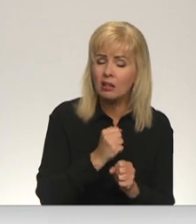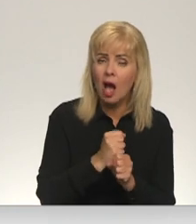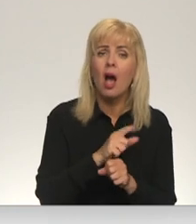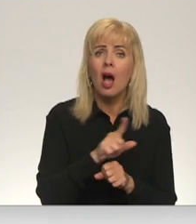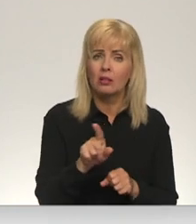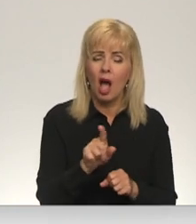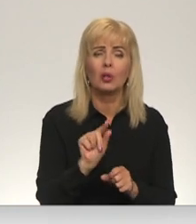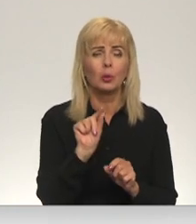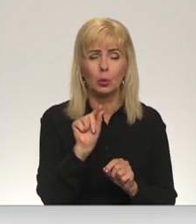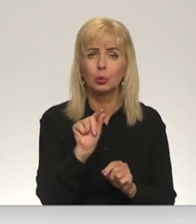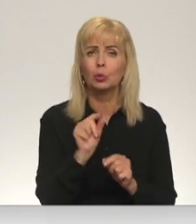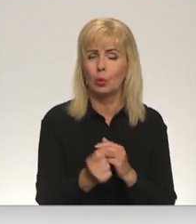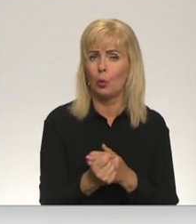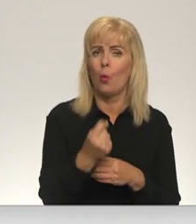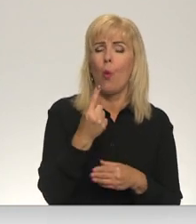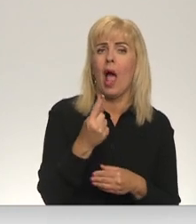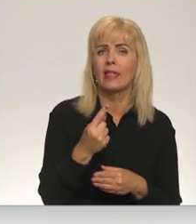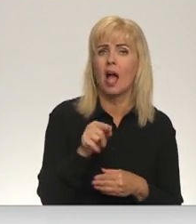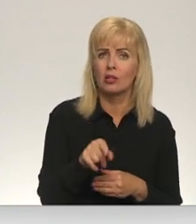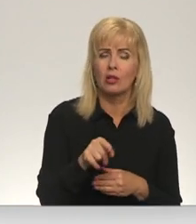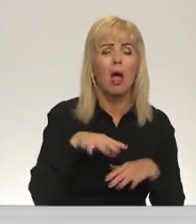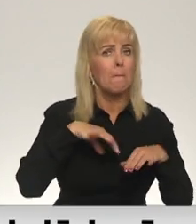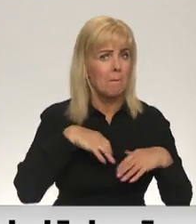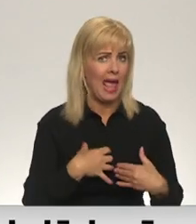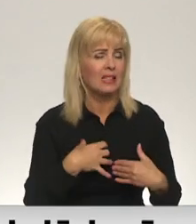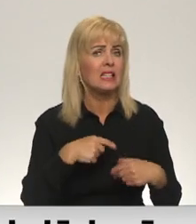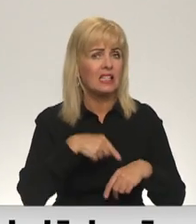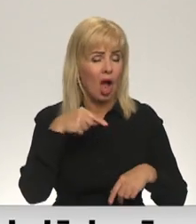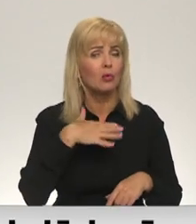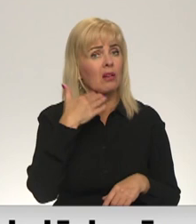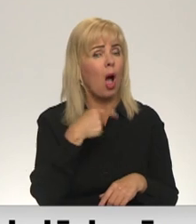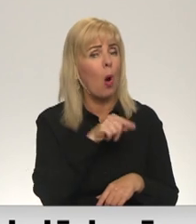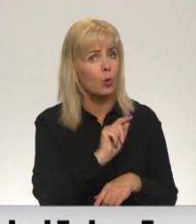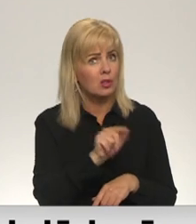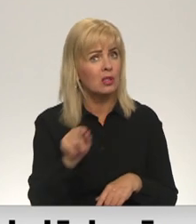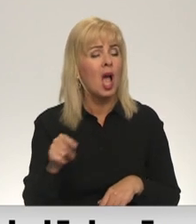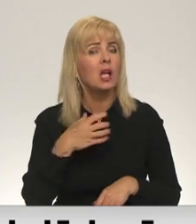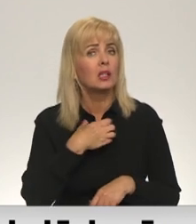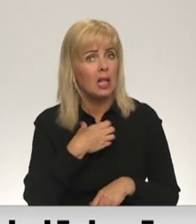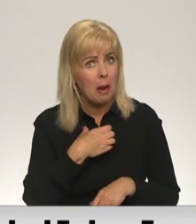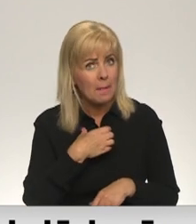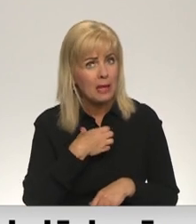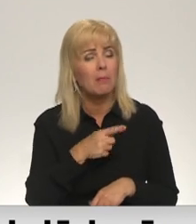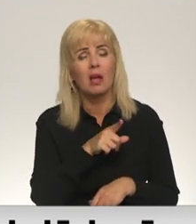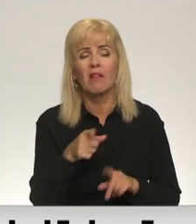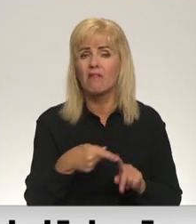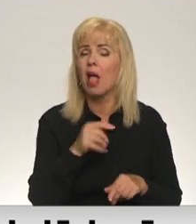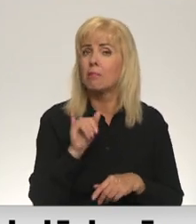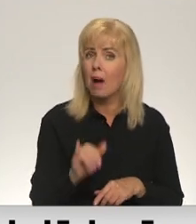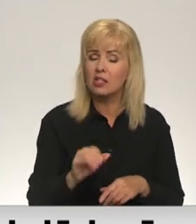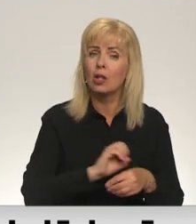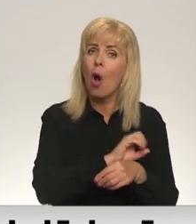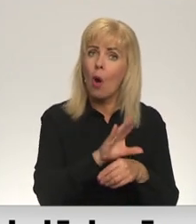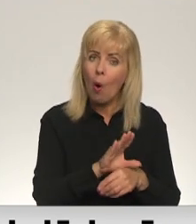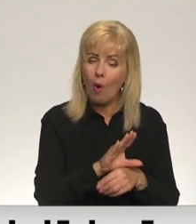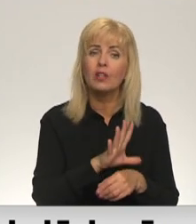rada drusku tādu bēdīgu sajūtu. Un daudziem arī šī slimība reāli pasliktinās. Covid